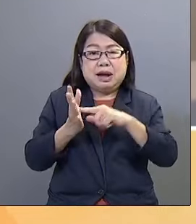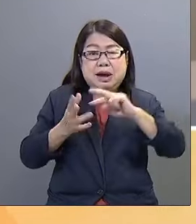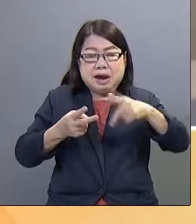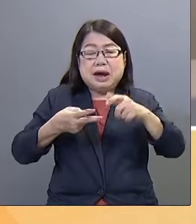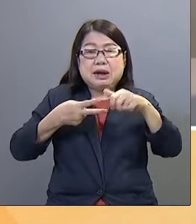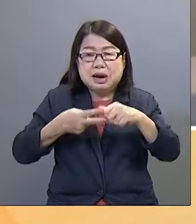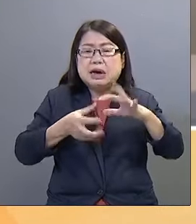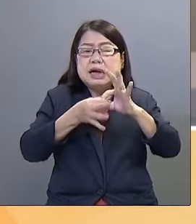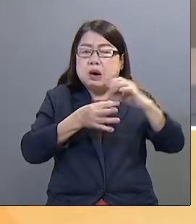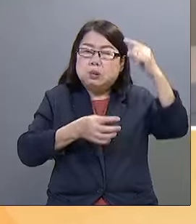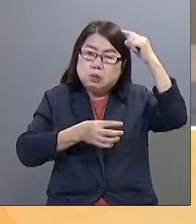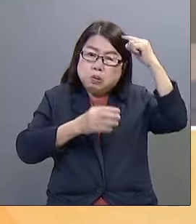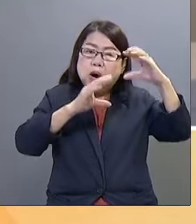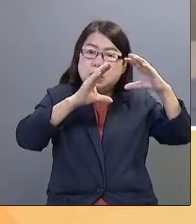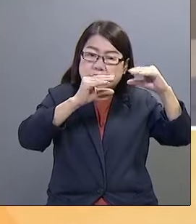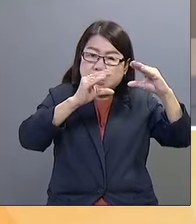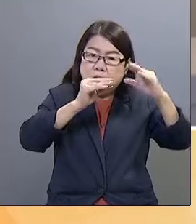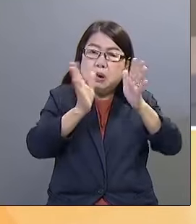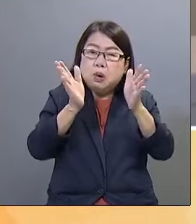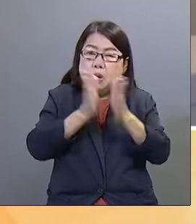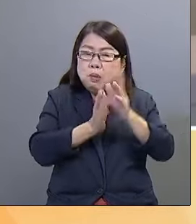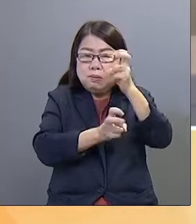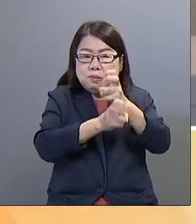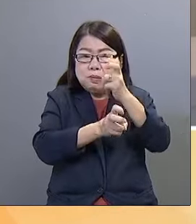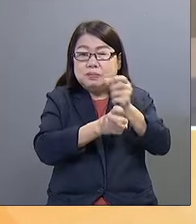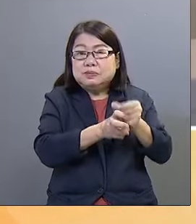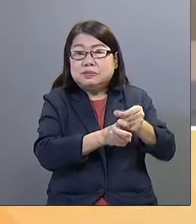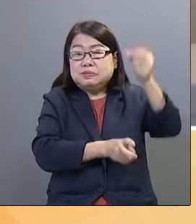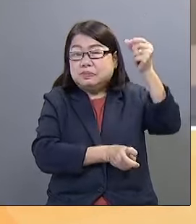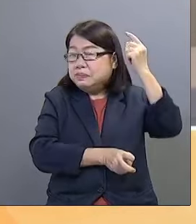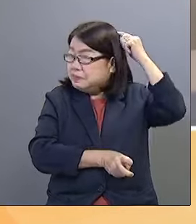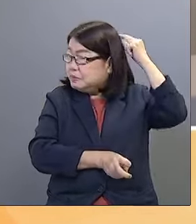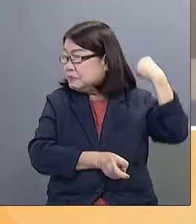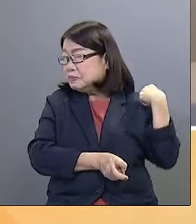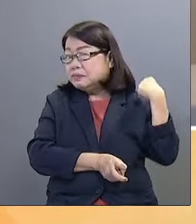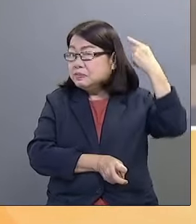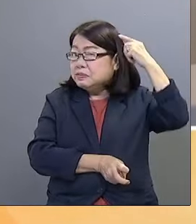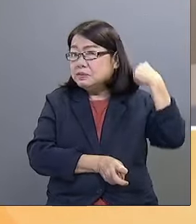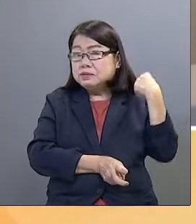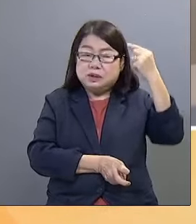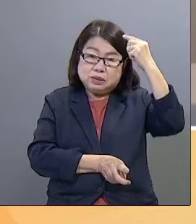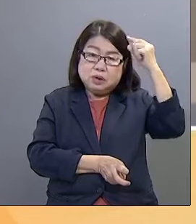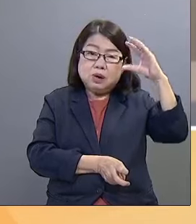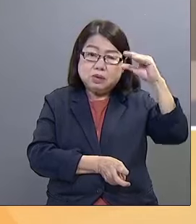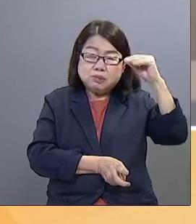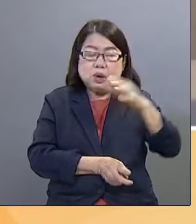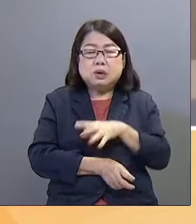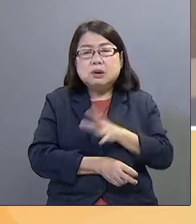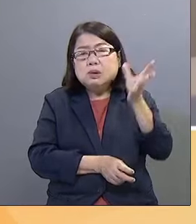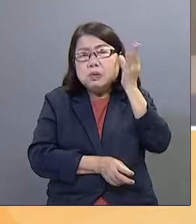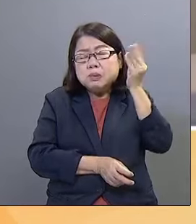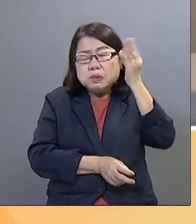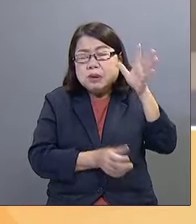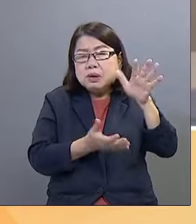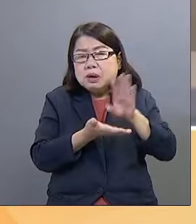เกี่วกับสมอมใหญ่ไขสัหลังของเรานBL็คำ Kubี่รับเงยสซกส่ virgin